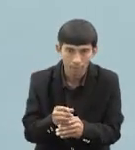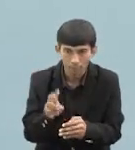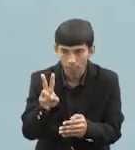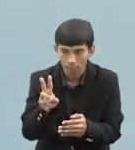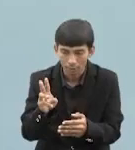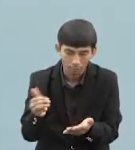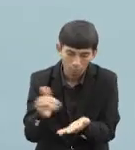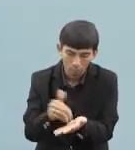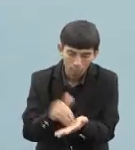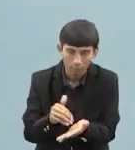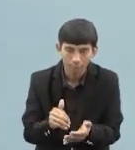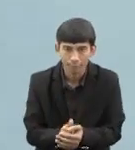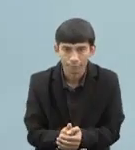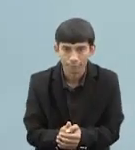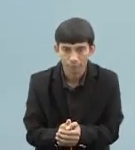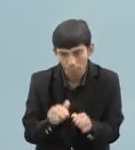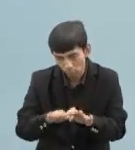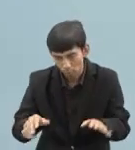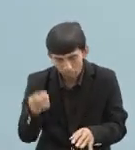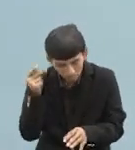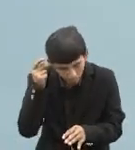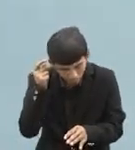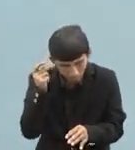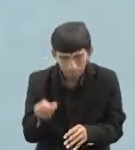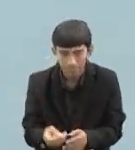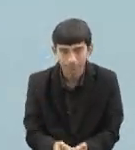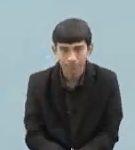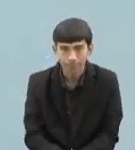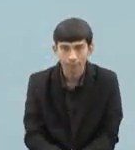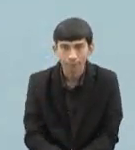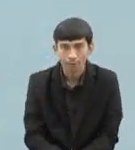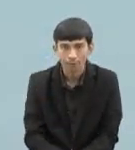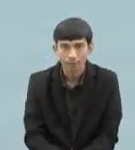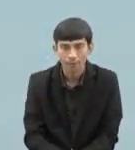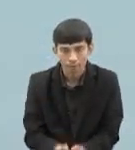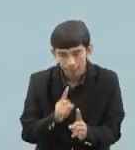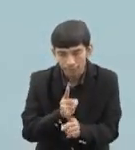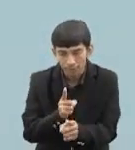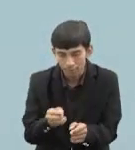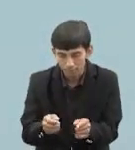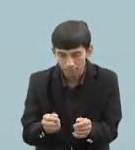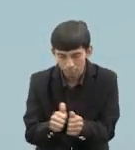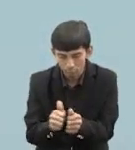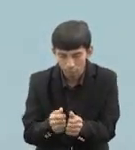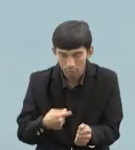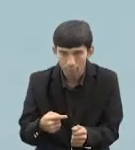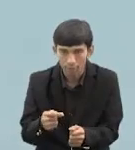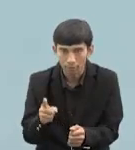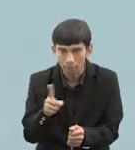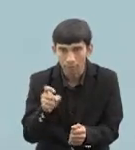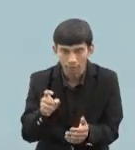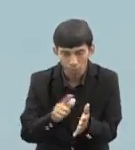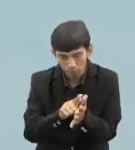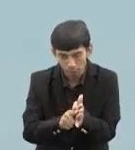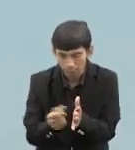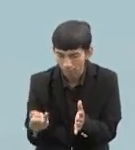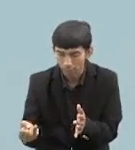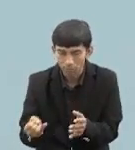khổ. Chàm chân con cực mỡ. Chân lòi chùm mùi nạ cửu mà tha ta chôn chiết phía tách rô nợ ảnh à con.